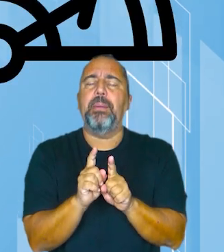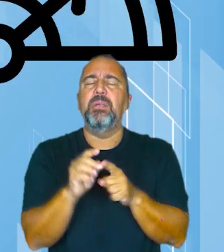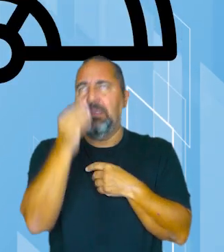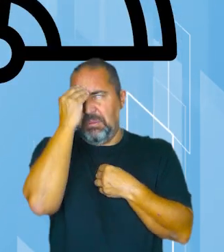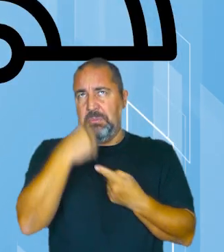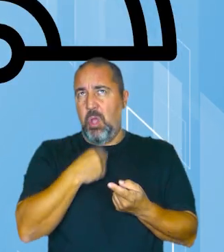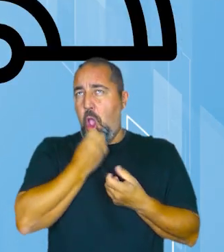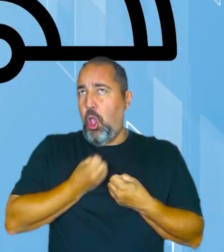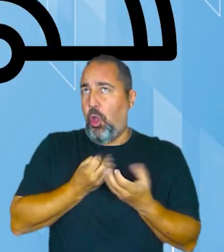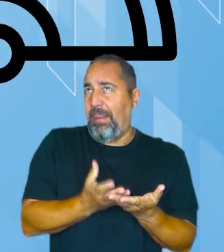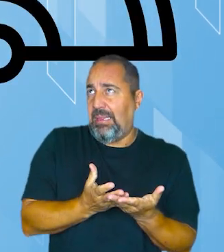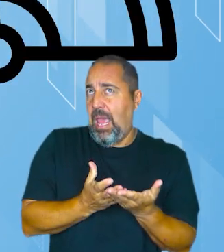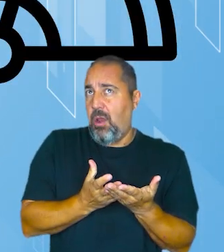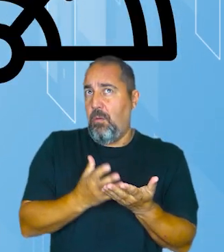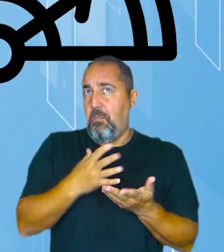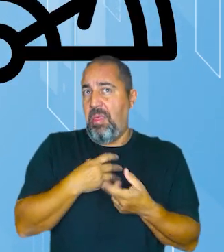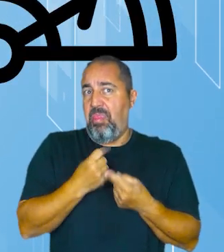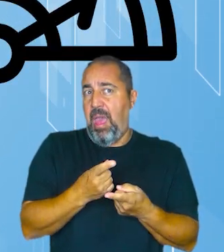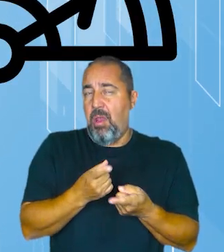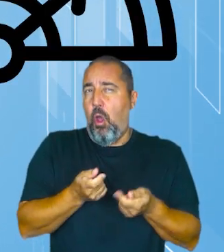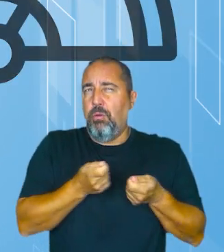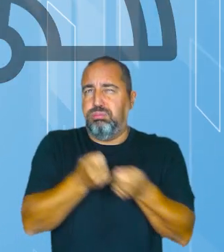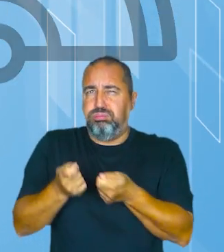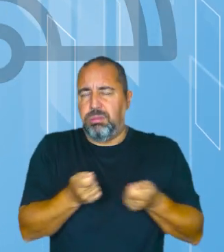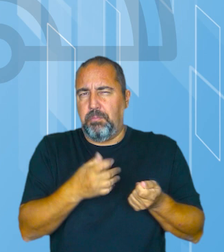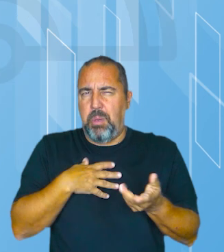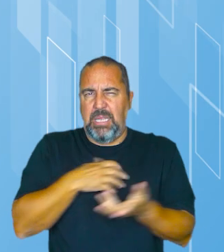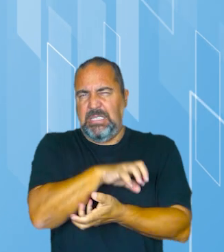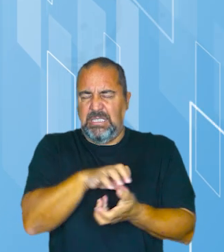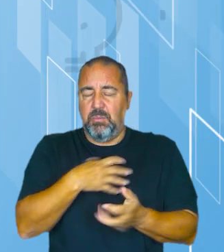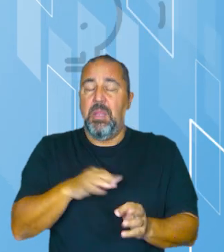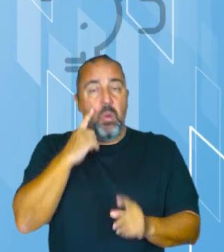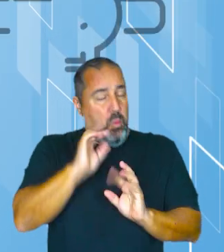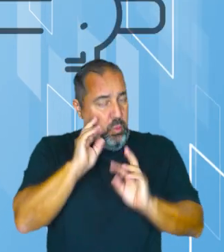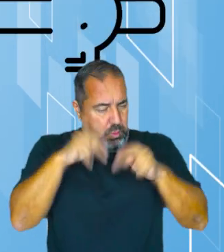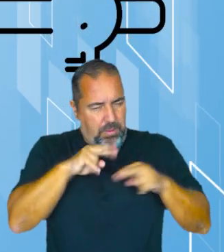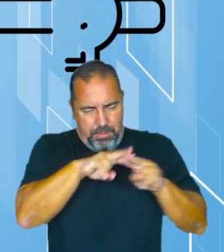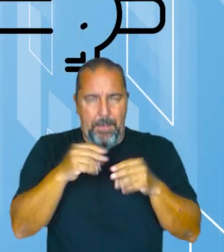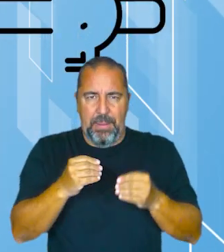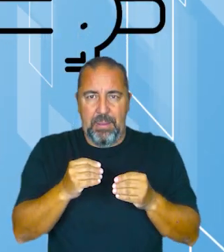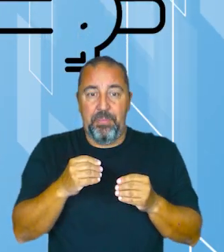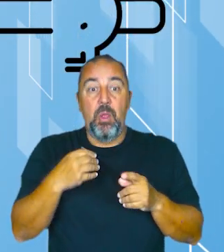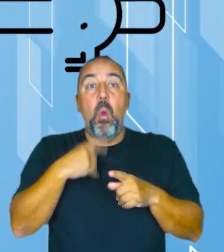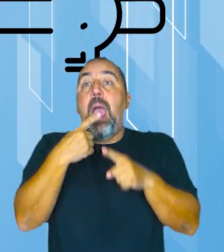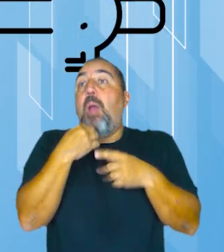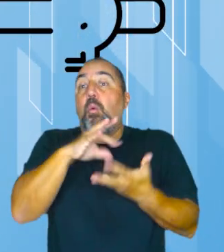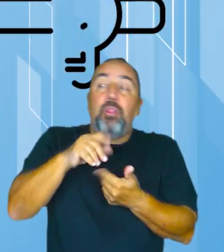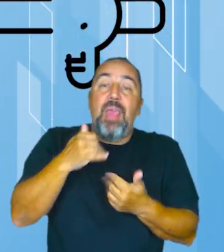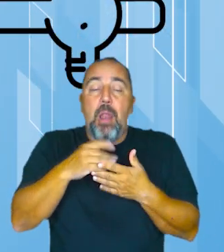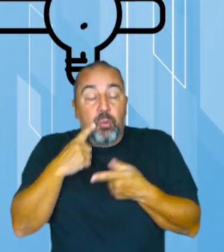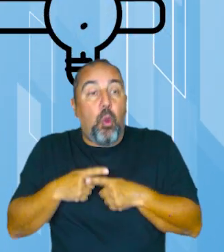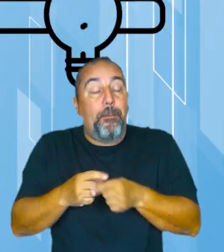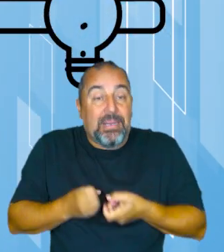Laburra izan eta galdetu zure iruzkinak tentsioa sortzen duen ala ez. 5. Egiazta ezazu guztia